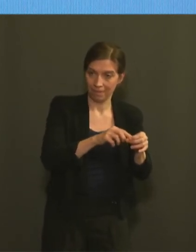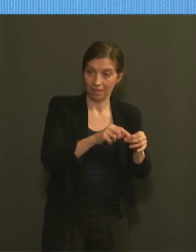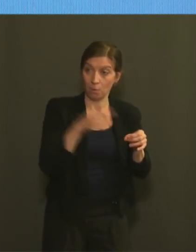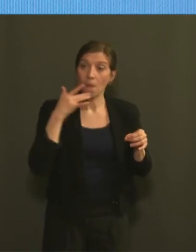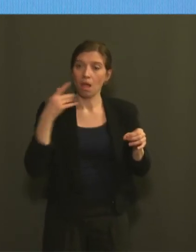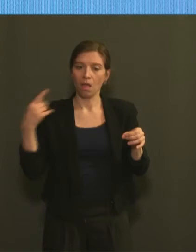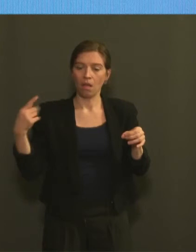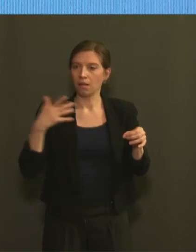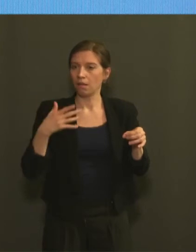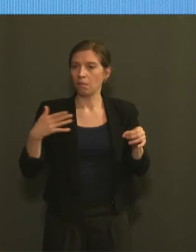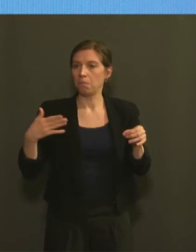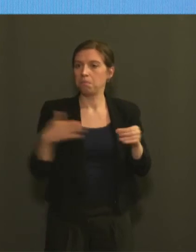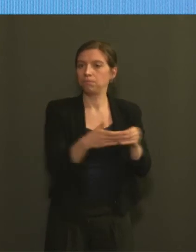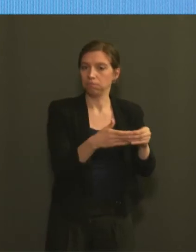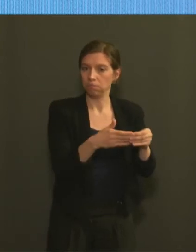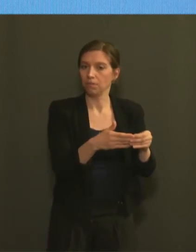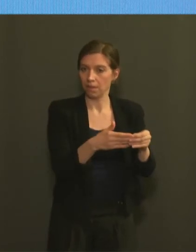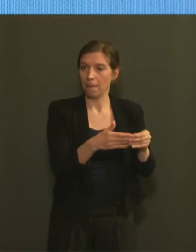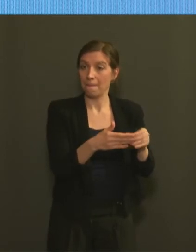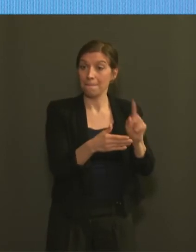loris arnaud montebourg